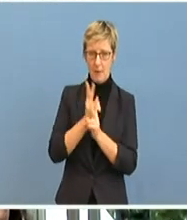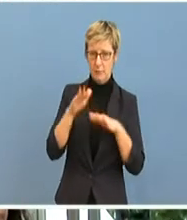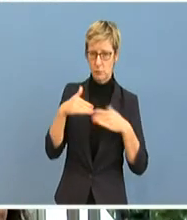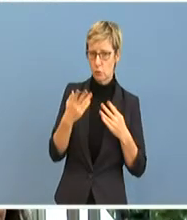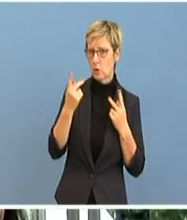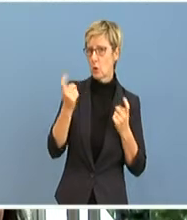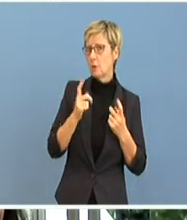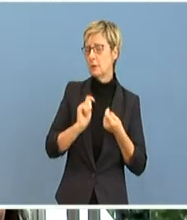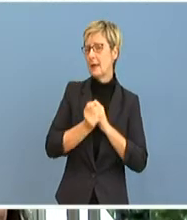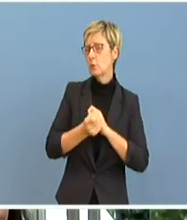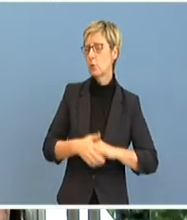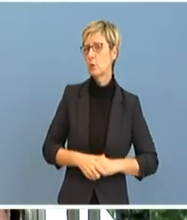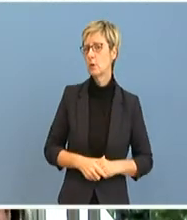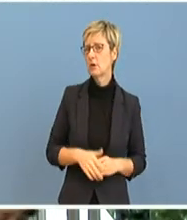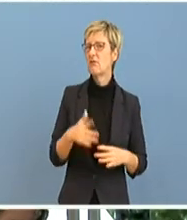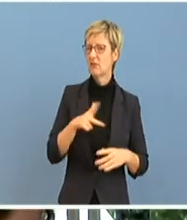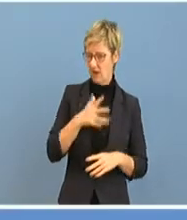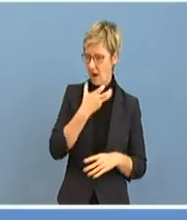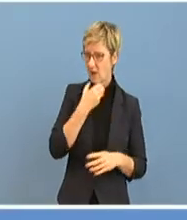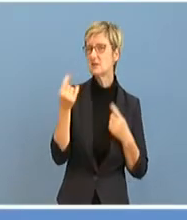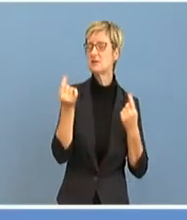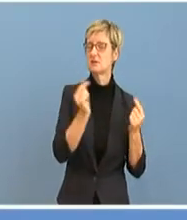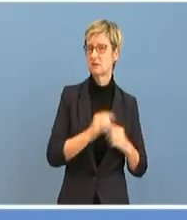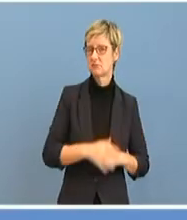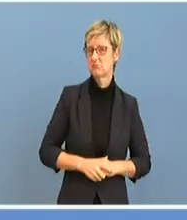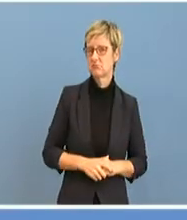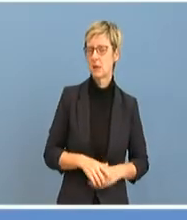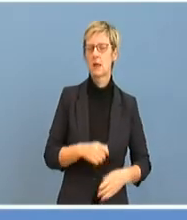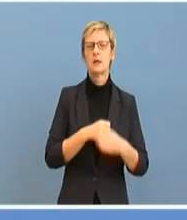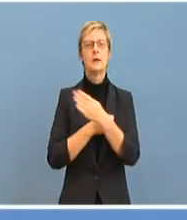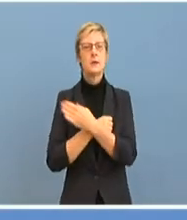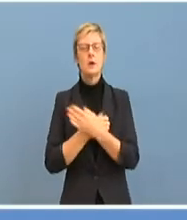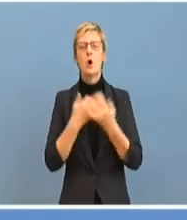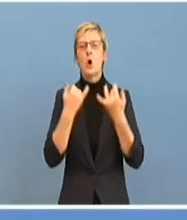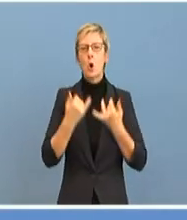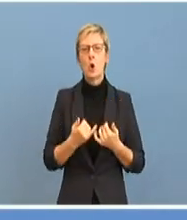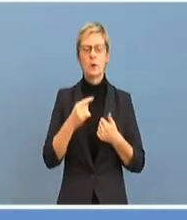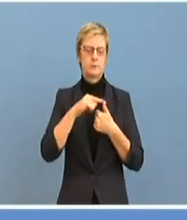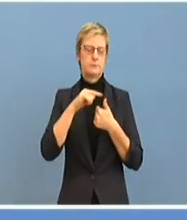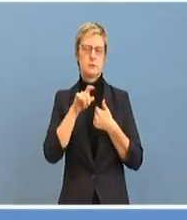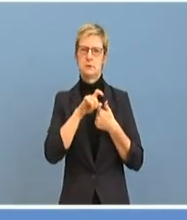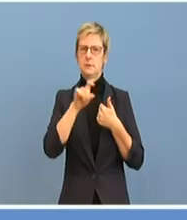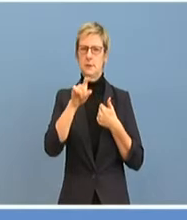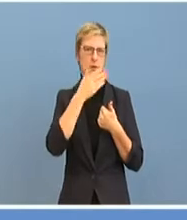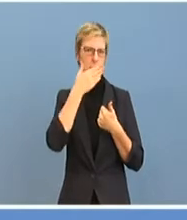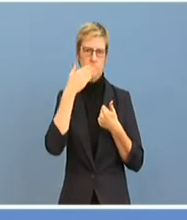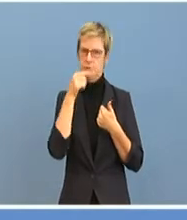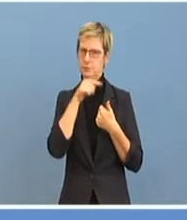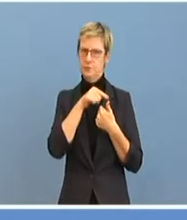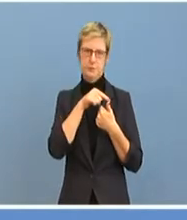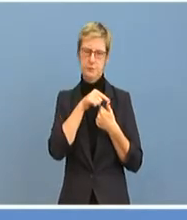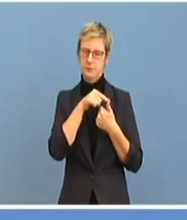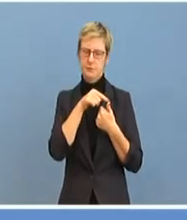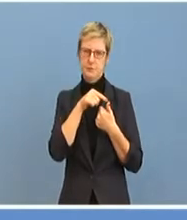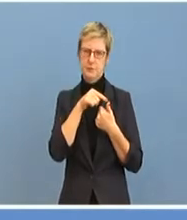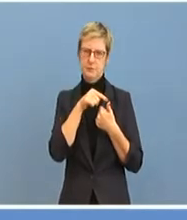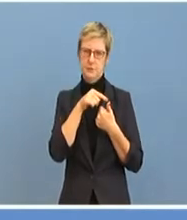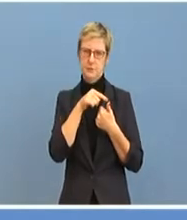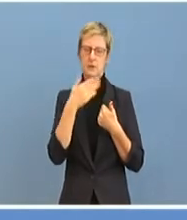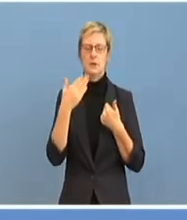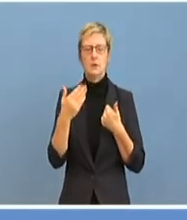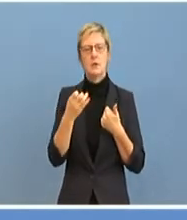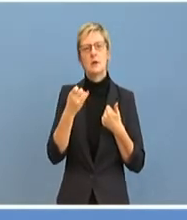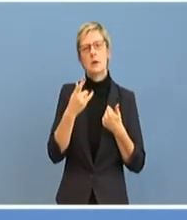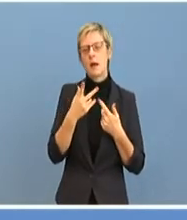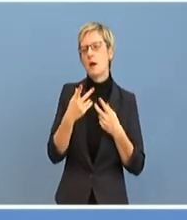erwarten? Also, erste Frage, das war heute kein Thema, aber wie ich gesagt habe, stehen wir ja in